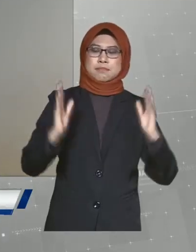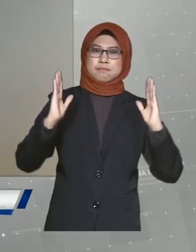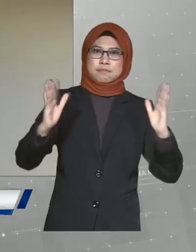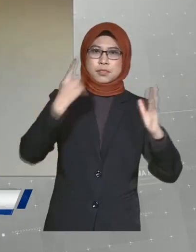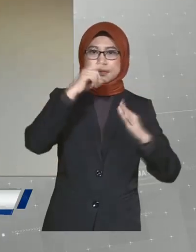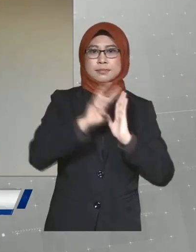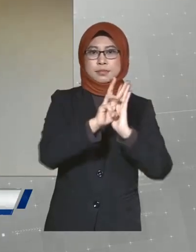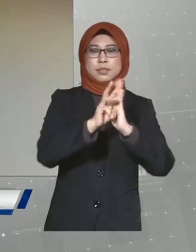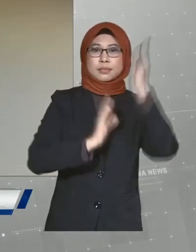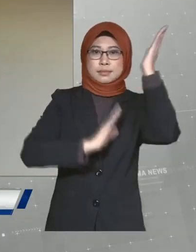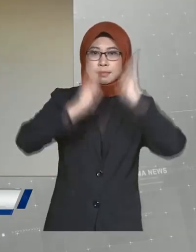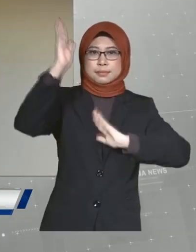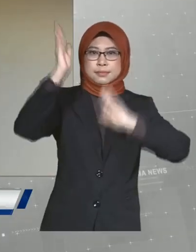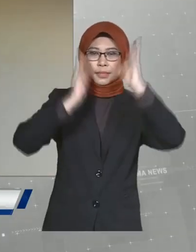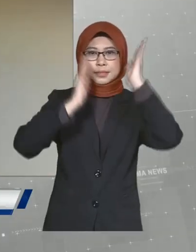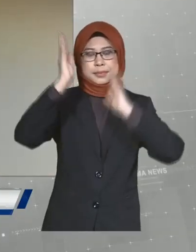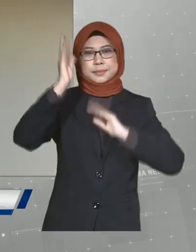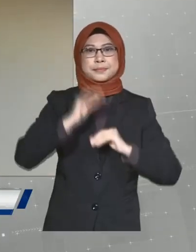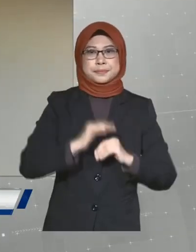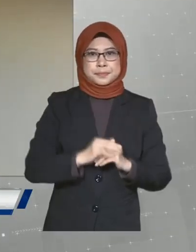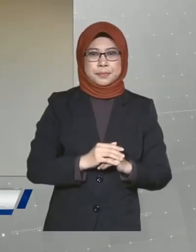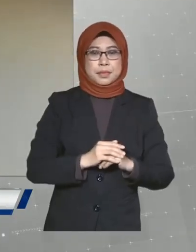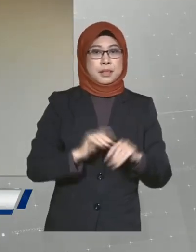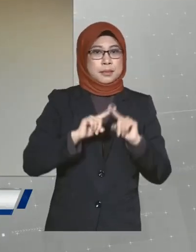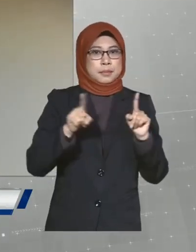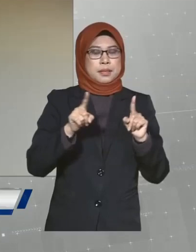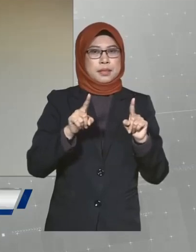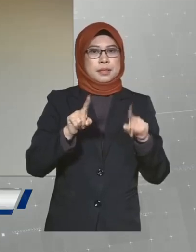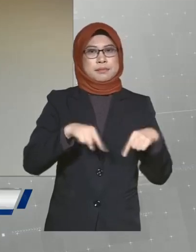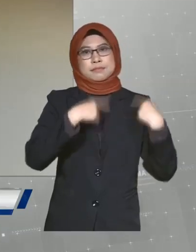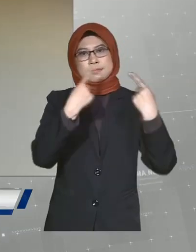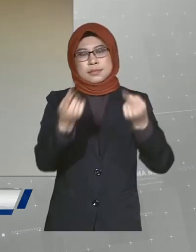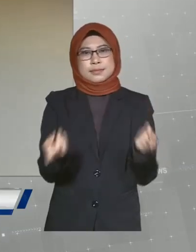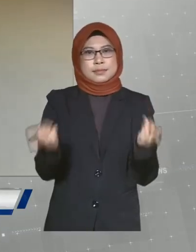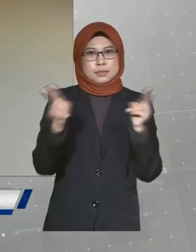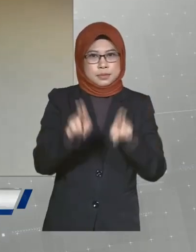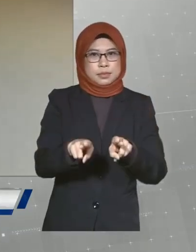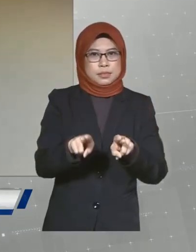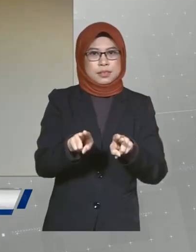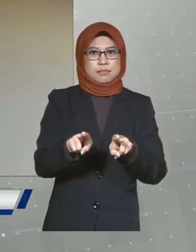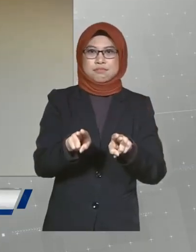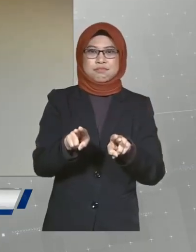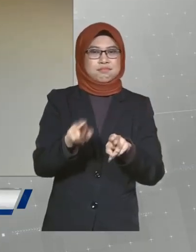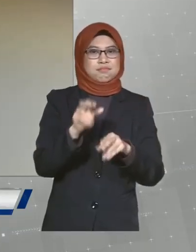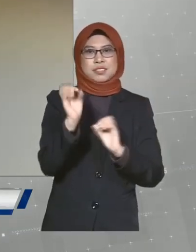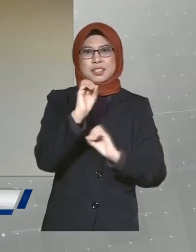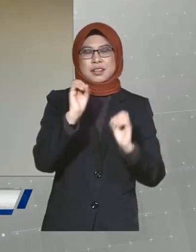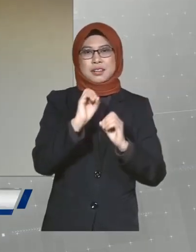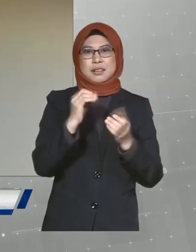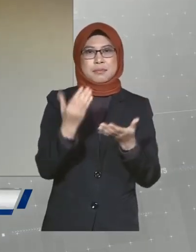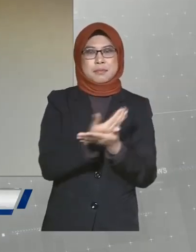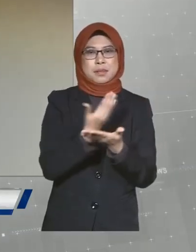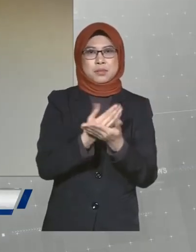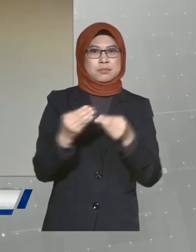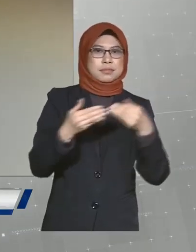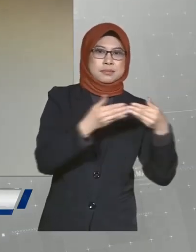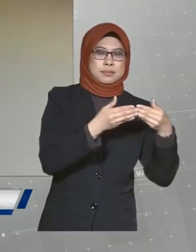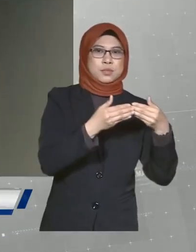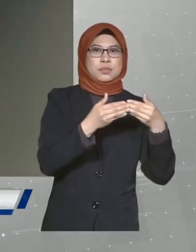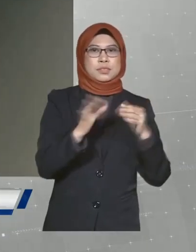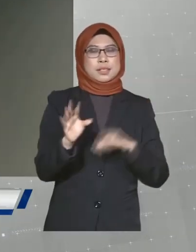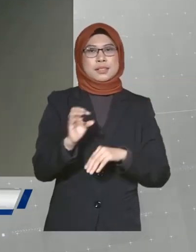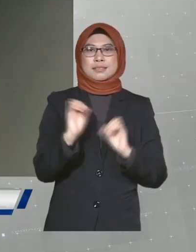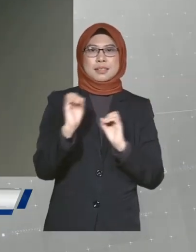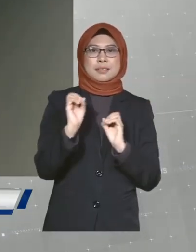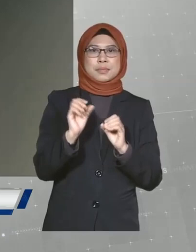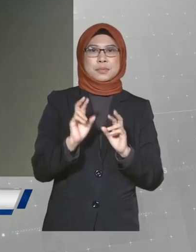mewakili negara dalam Asian Games Commonwealth Games. But since my contract has not been renewed, saya tak ada timeline yang I have to